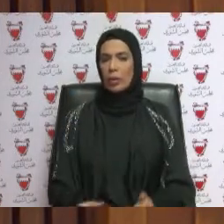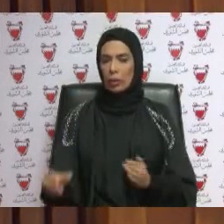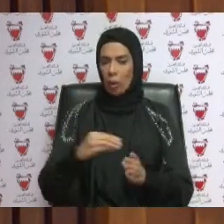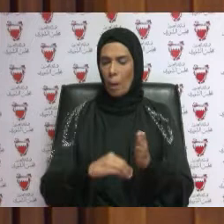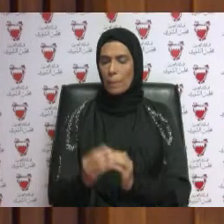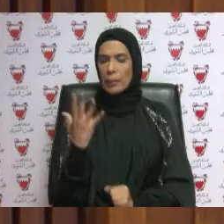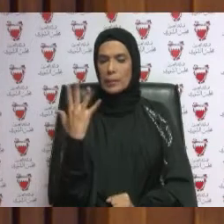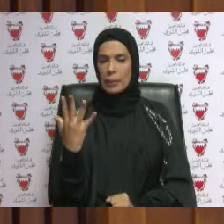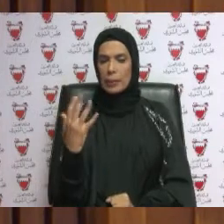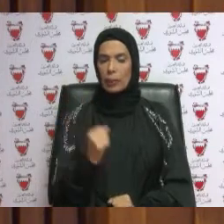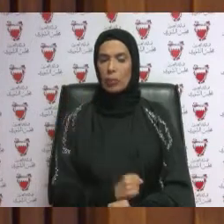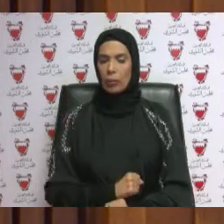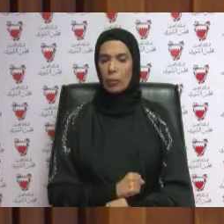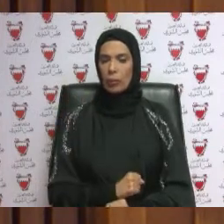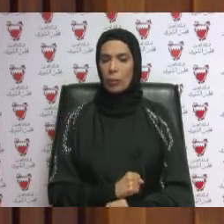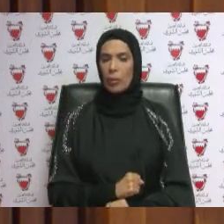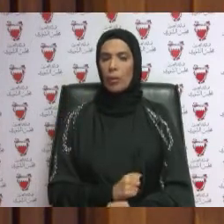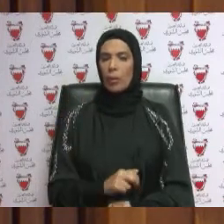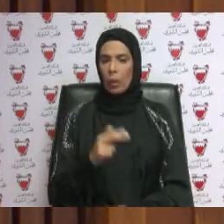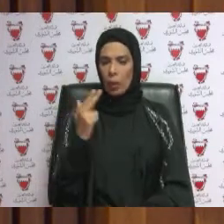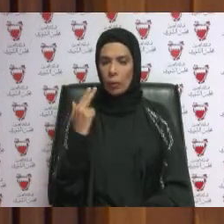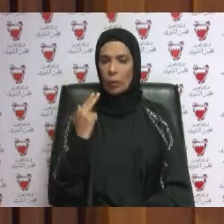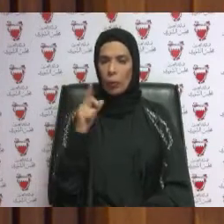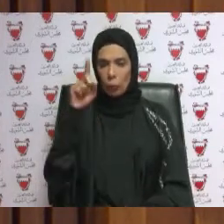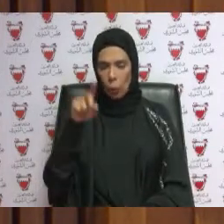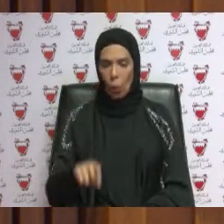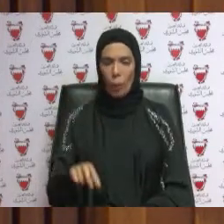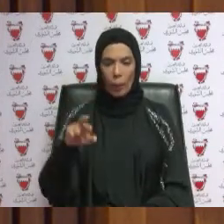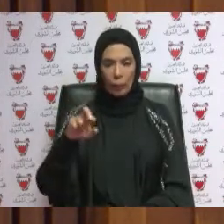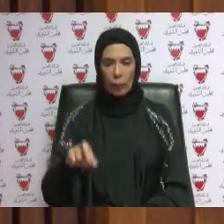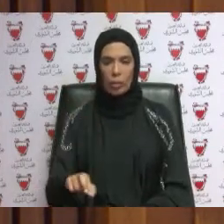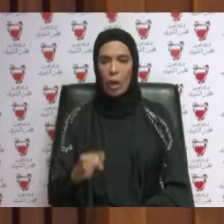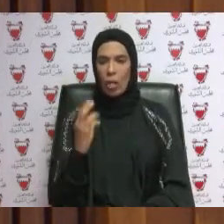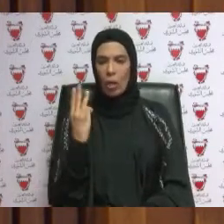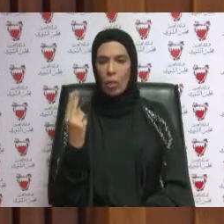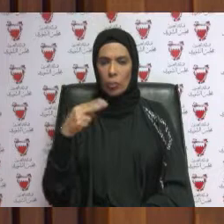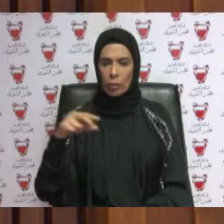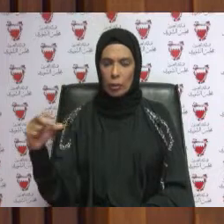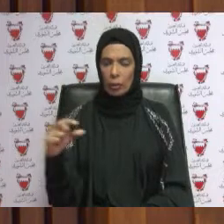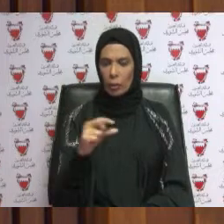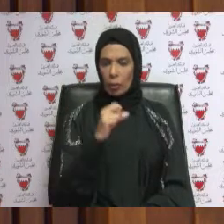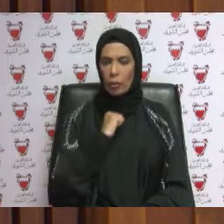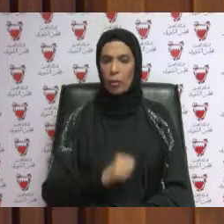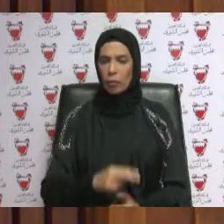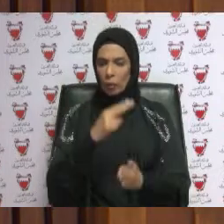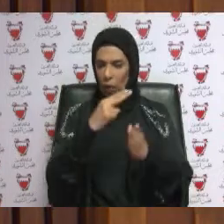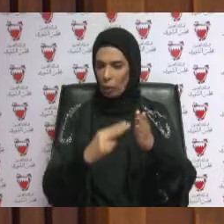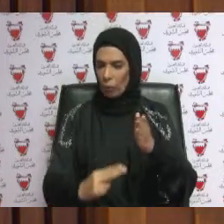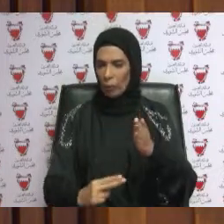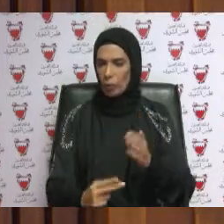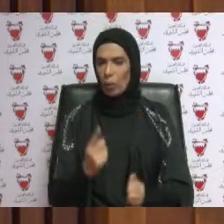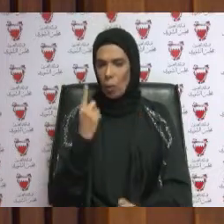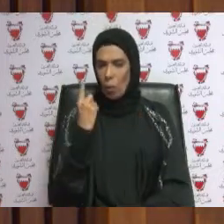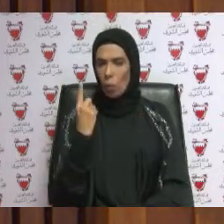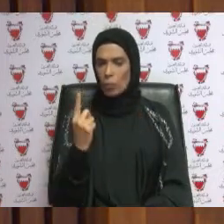التشريعي الخامس والمنعقدة يوم الأحد الموافق 20 أكتوبر 2019 وبناء على القرار التنفيذي رقم 1